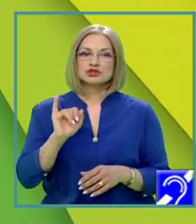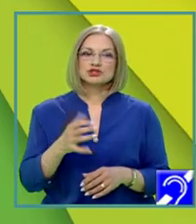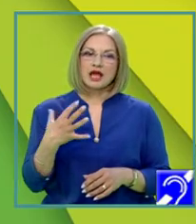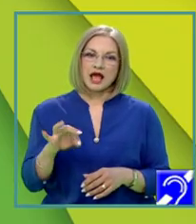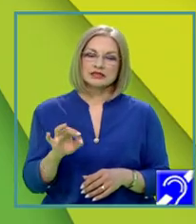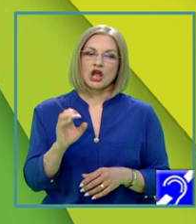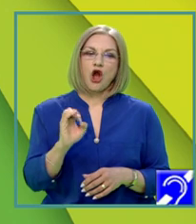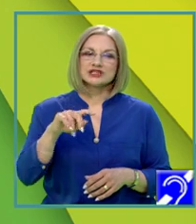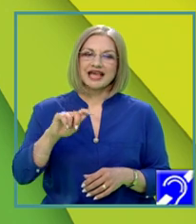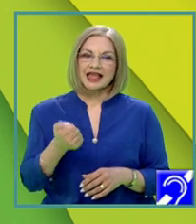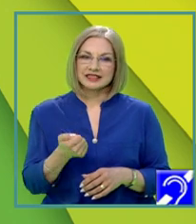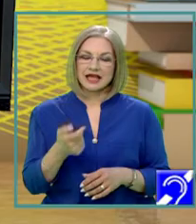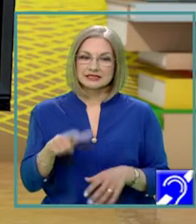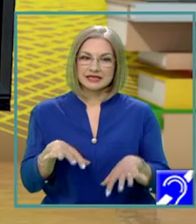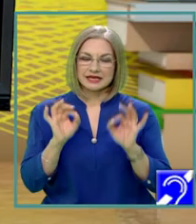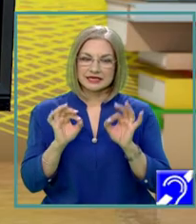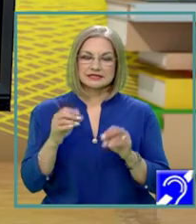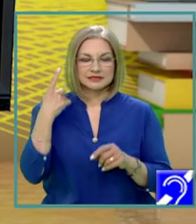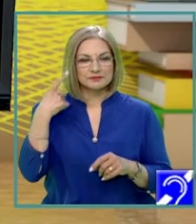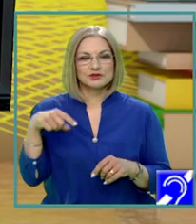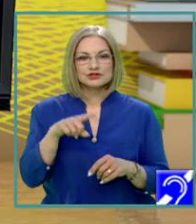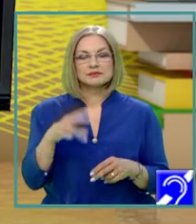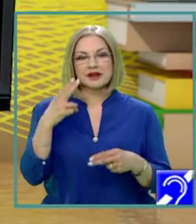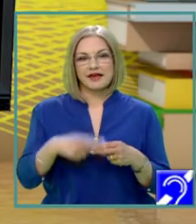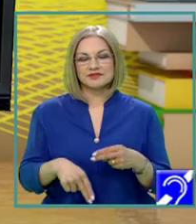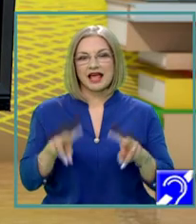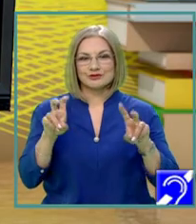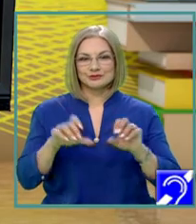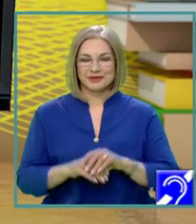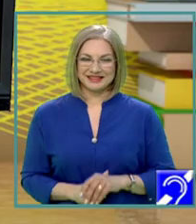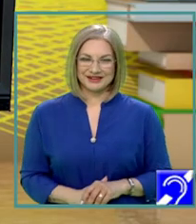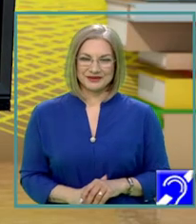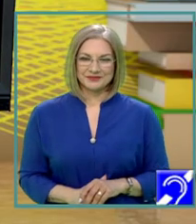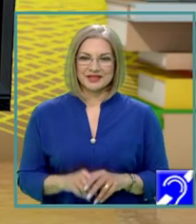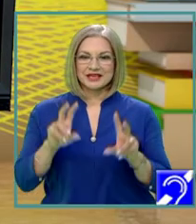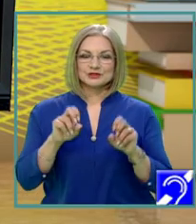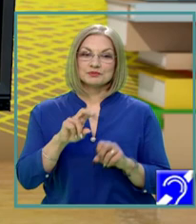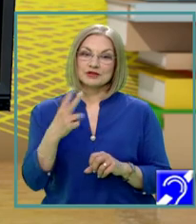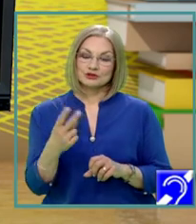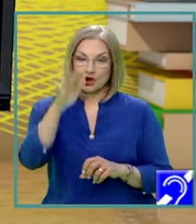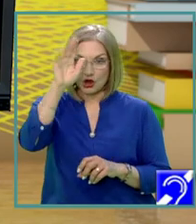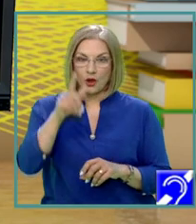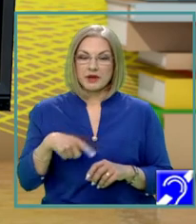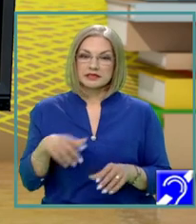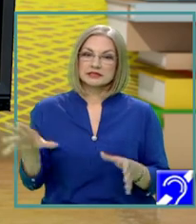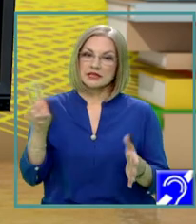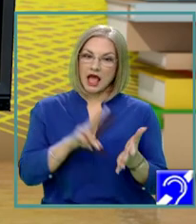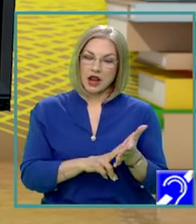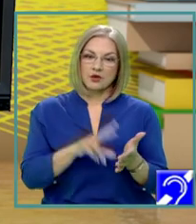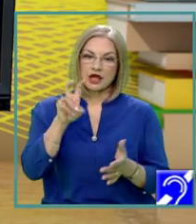constantă pe care le regăsim așa cum bine știm la finalul subiectelor subiectului doi romani noi sunte locate